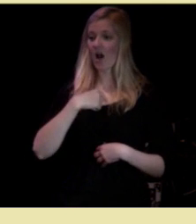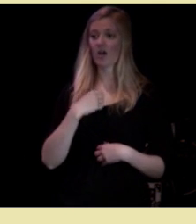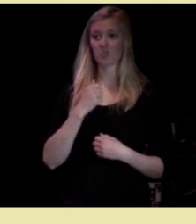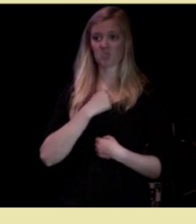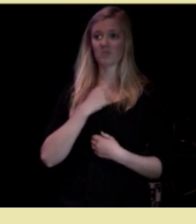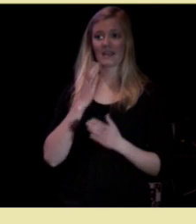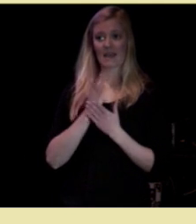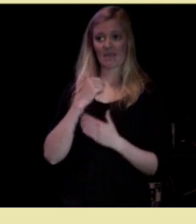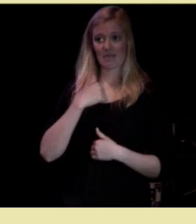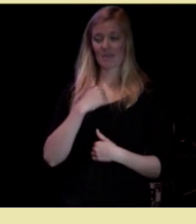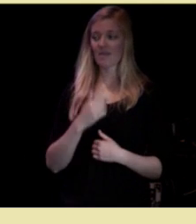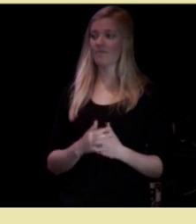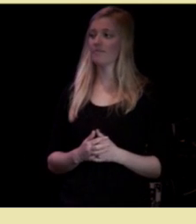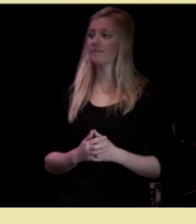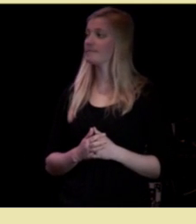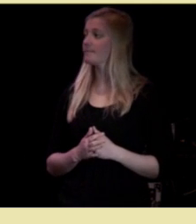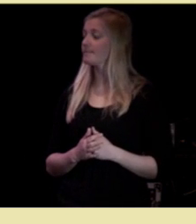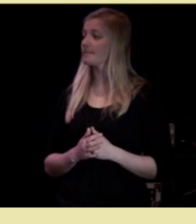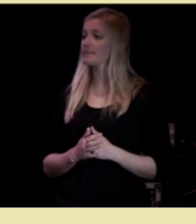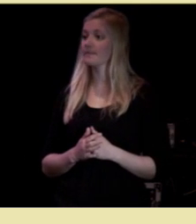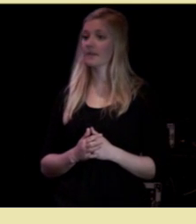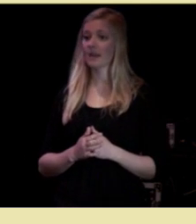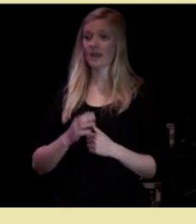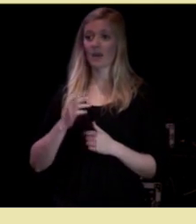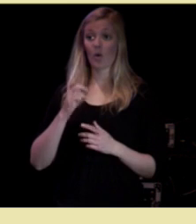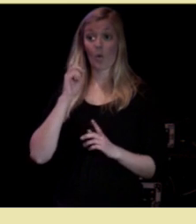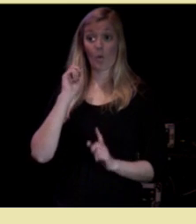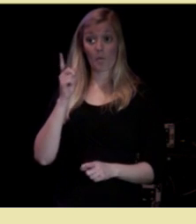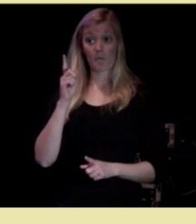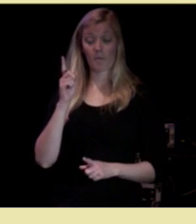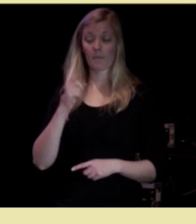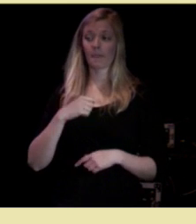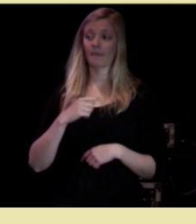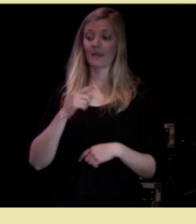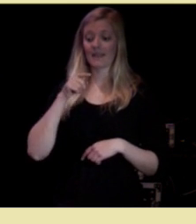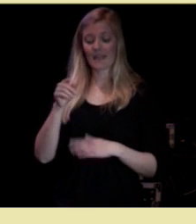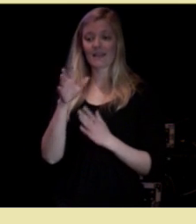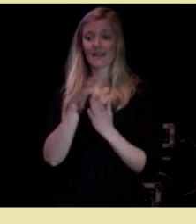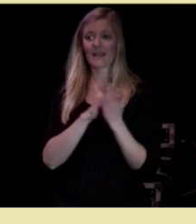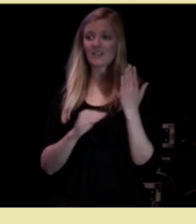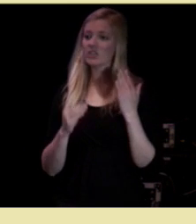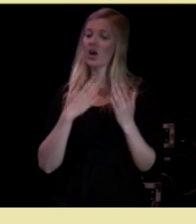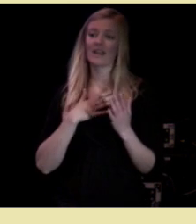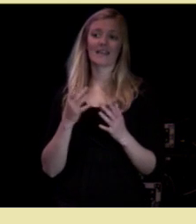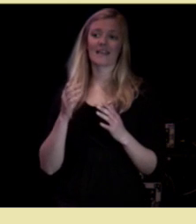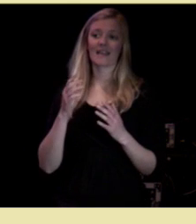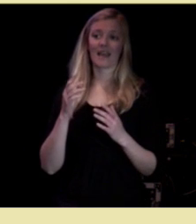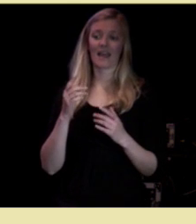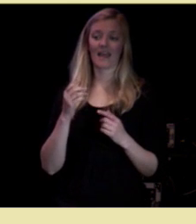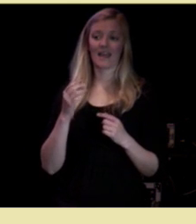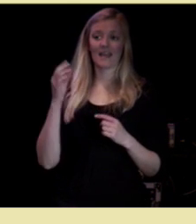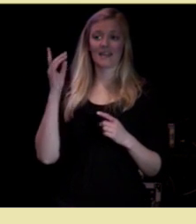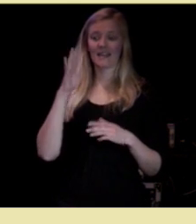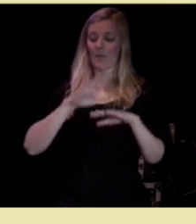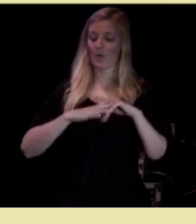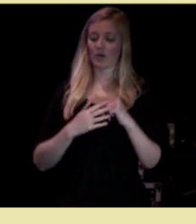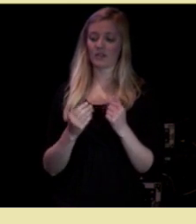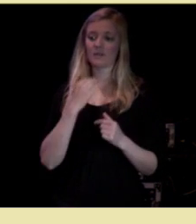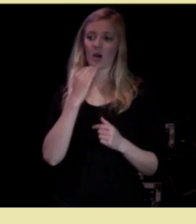behold. Og NB I dette regnestykket har vi da ikke kalkulert inn de sparte kostnadene til